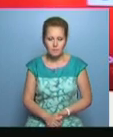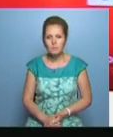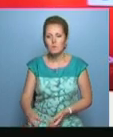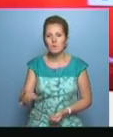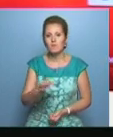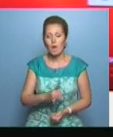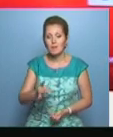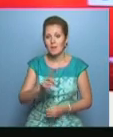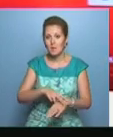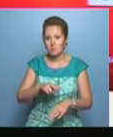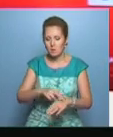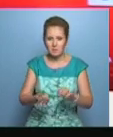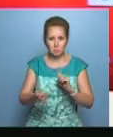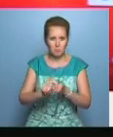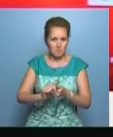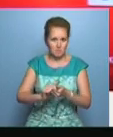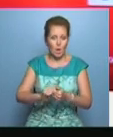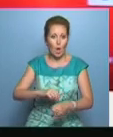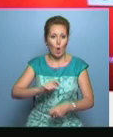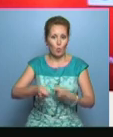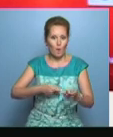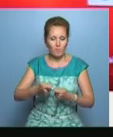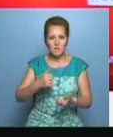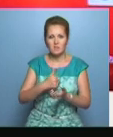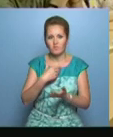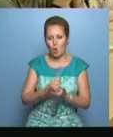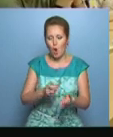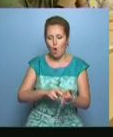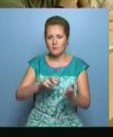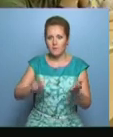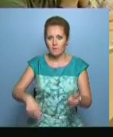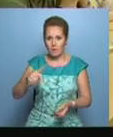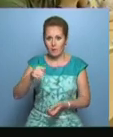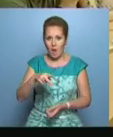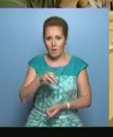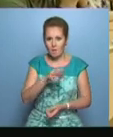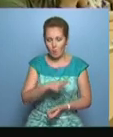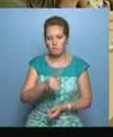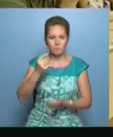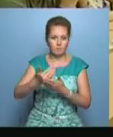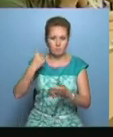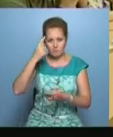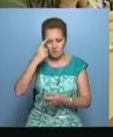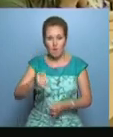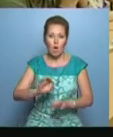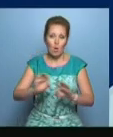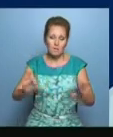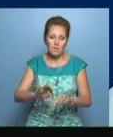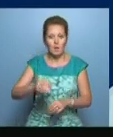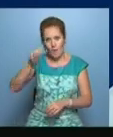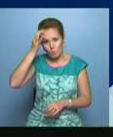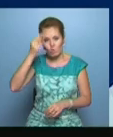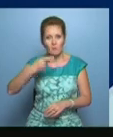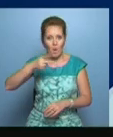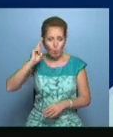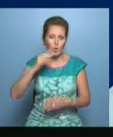ГИБДД сменился руководитель. О своей отставке Альберт Галимов заявил накануне. К журналистам он пришел в гражданском и напомнил, что два года назад уже просил